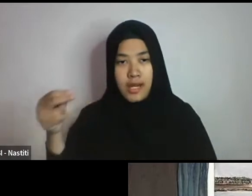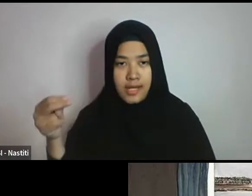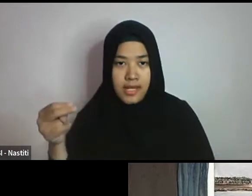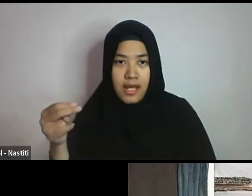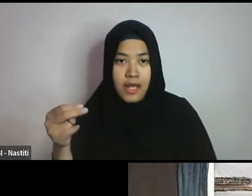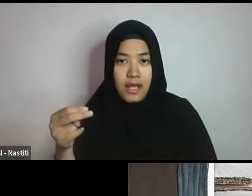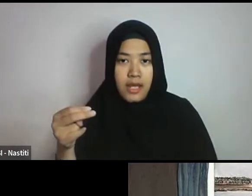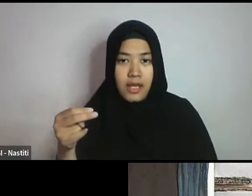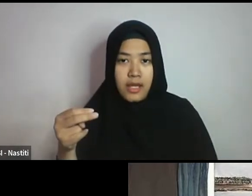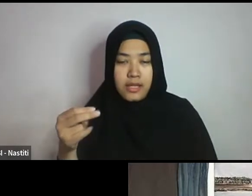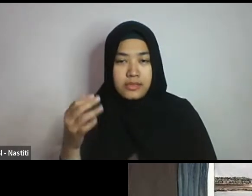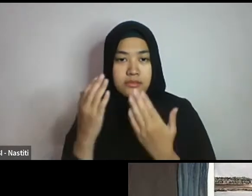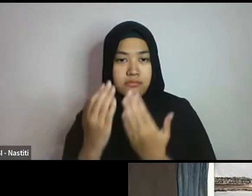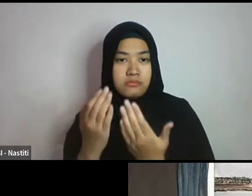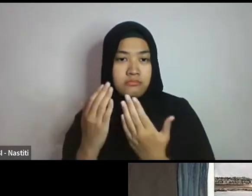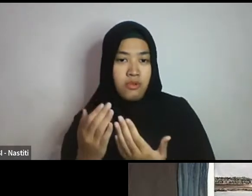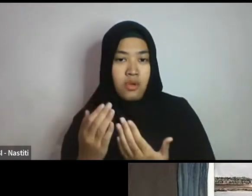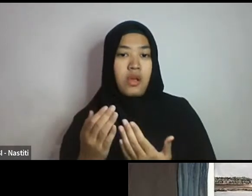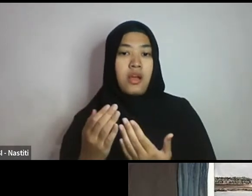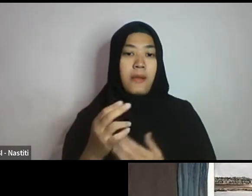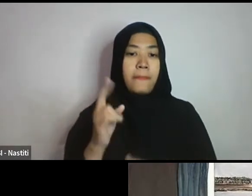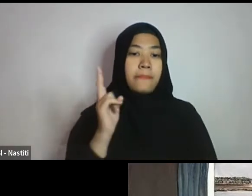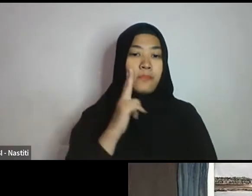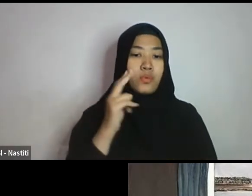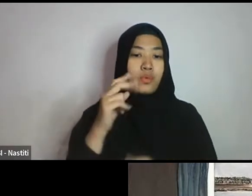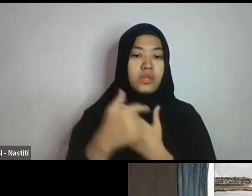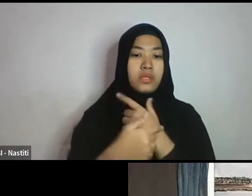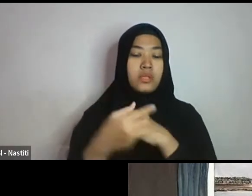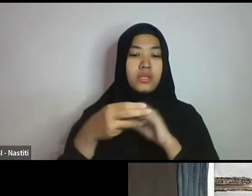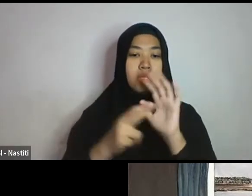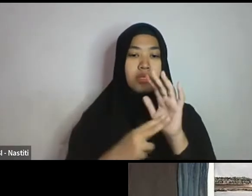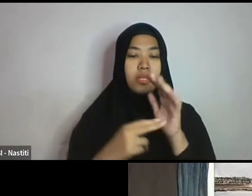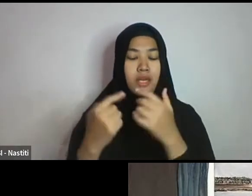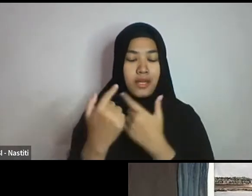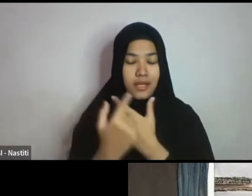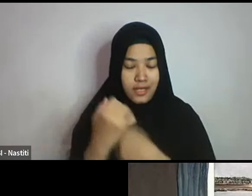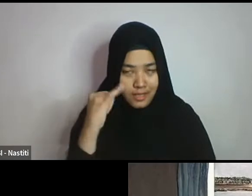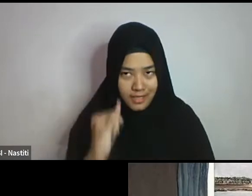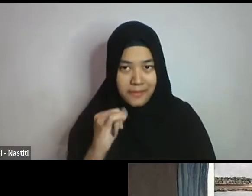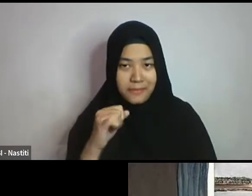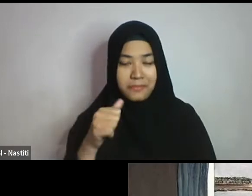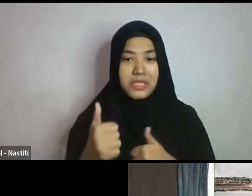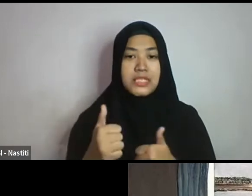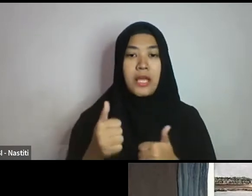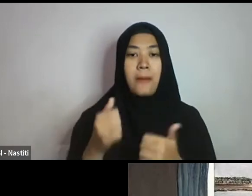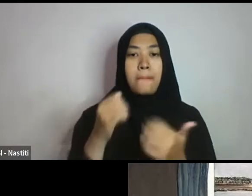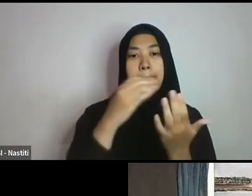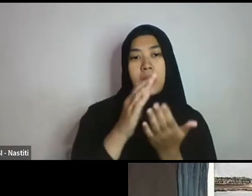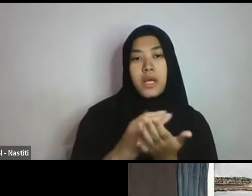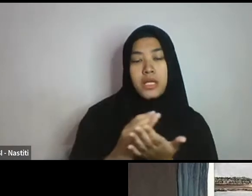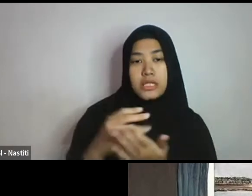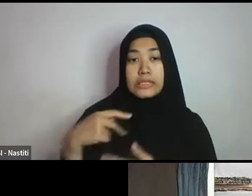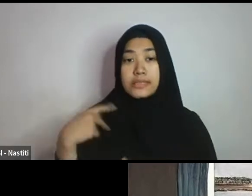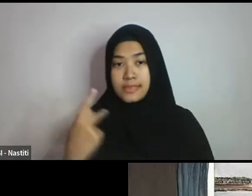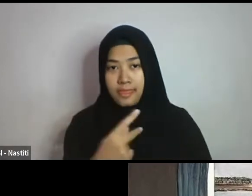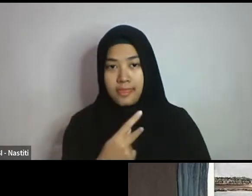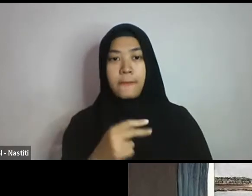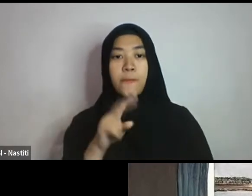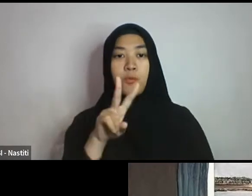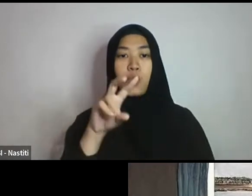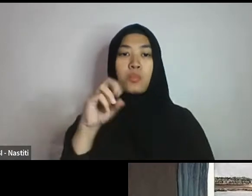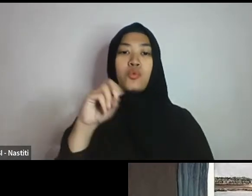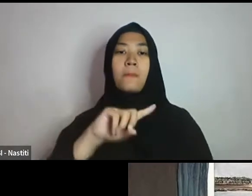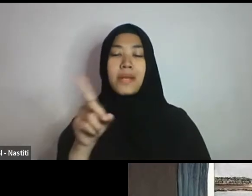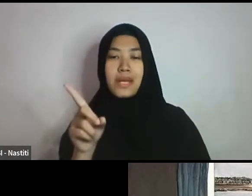Dan mudah-mudahan Mbak Yeni bisa share dengan kami semua di sini selama 20 menit mengenai pengalaman